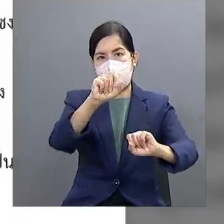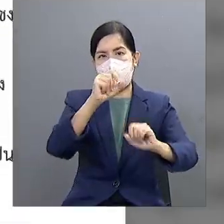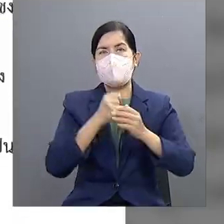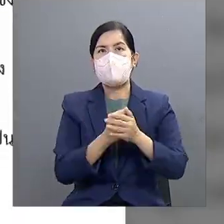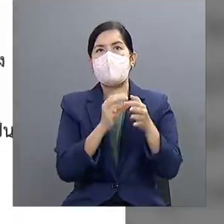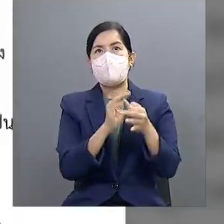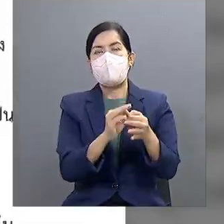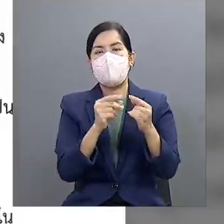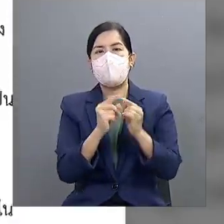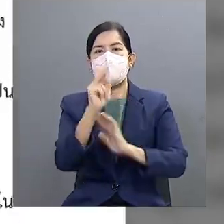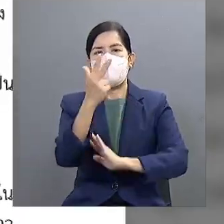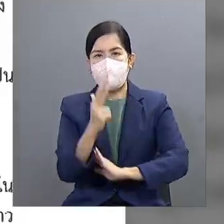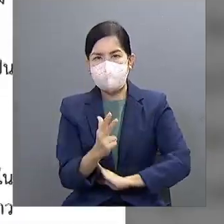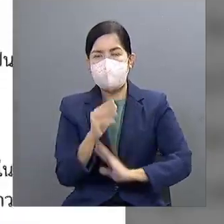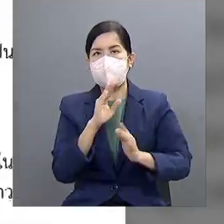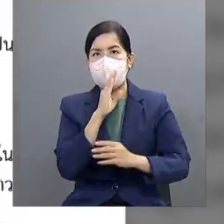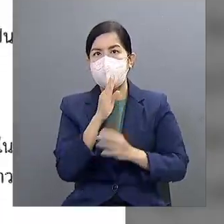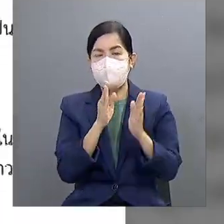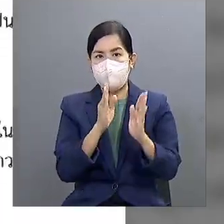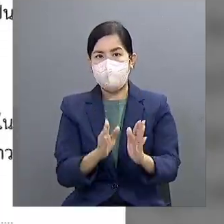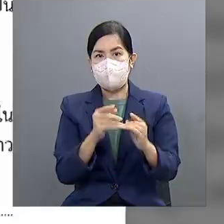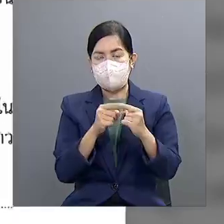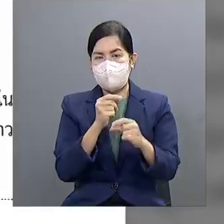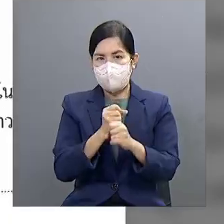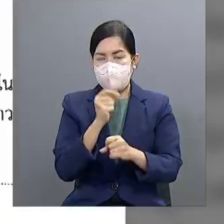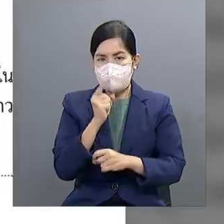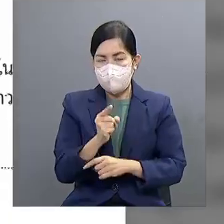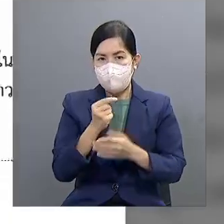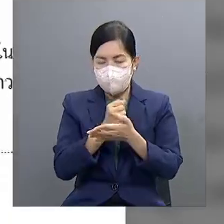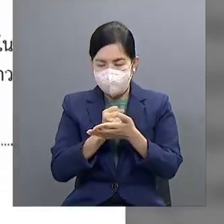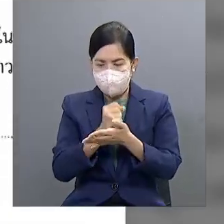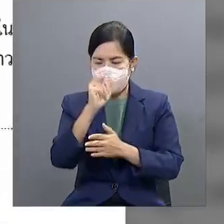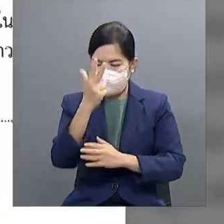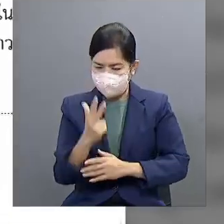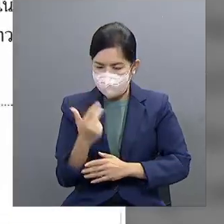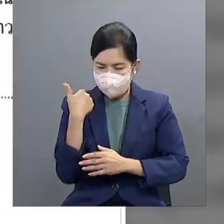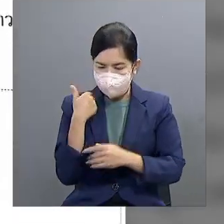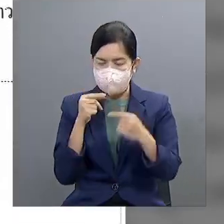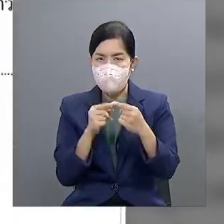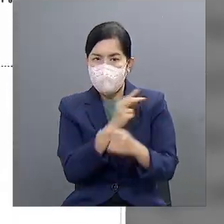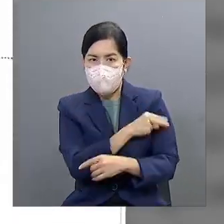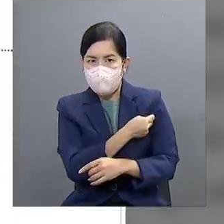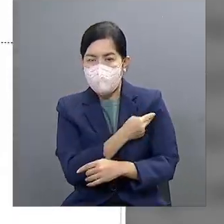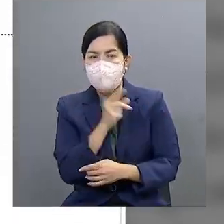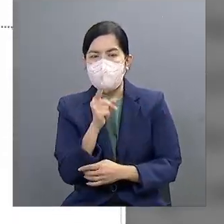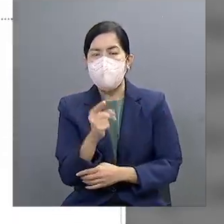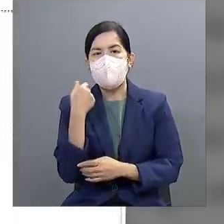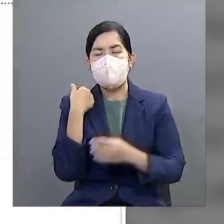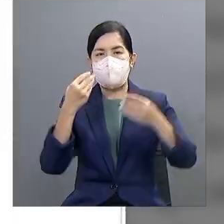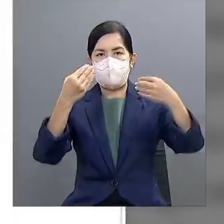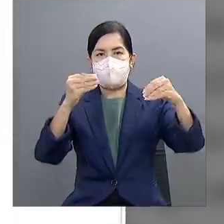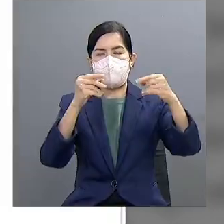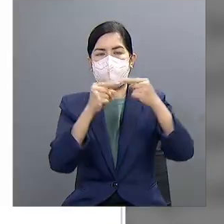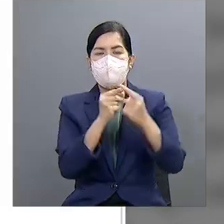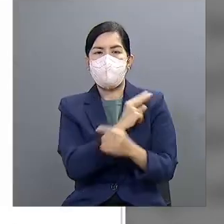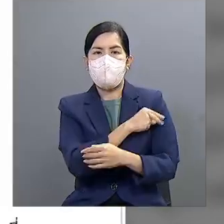คะหากบุคลากรจำเป็นต้องใช้กัญชาทางการแพทย์จะต้องมีใบรับรองแพทย์ยืนยันต้องแจ้งให้ผู้บังคับ